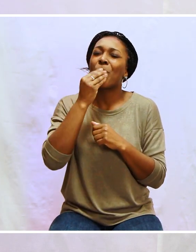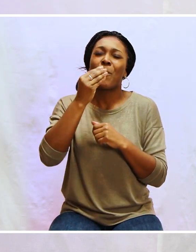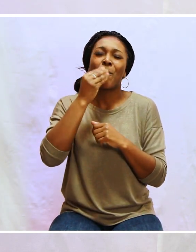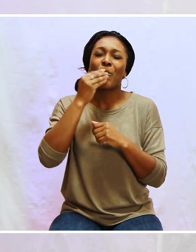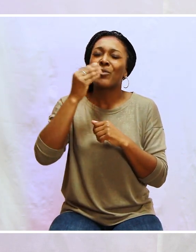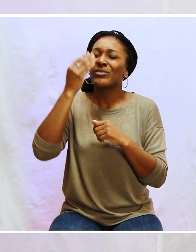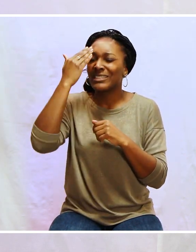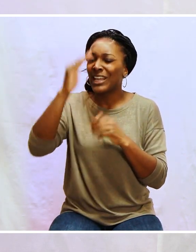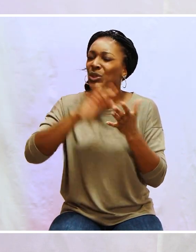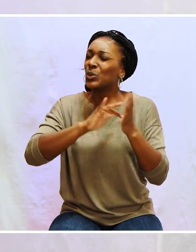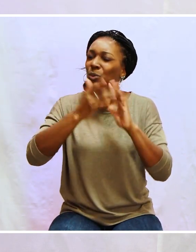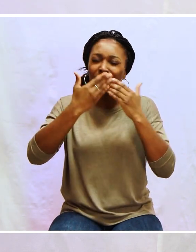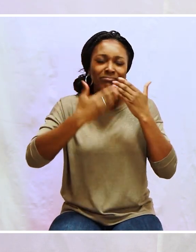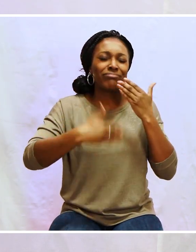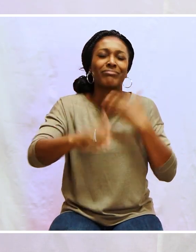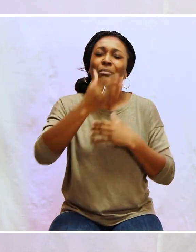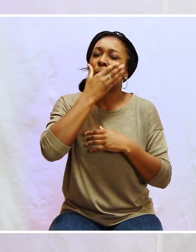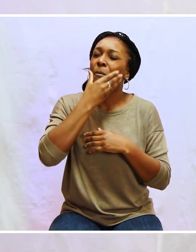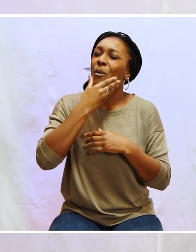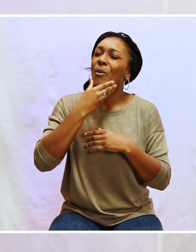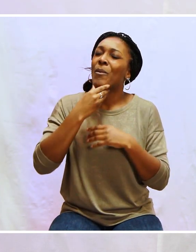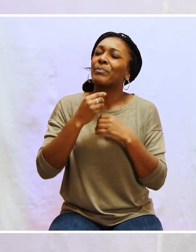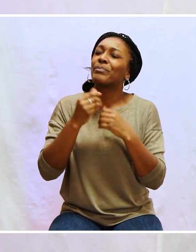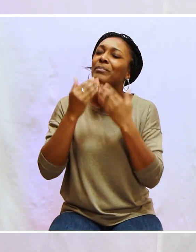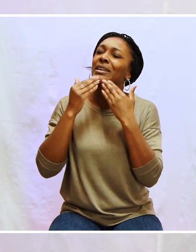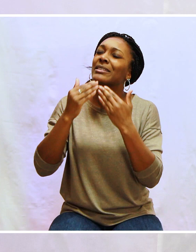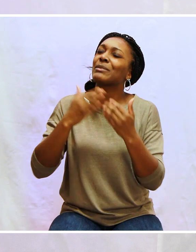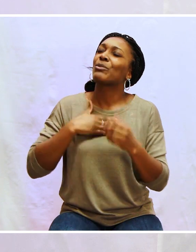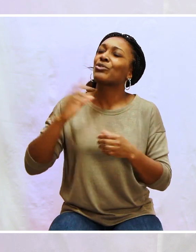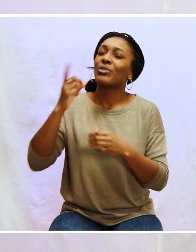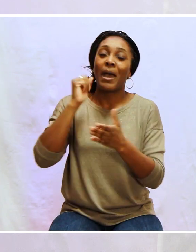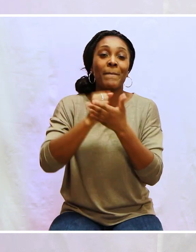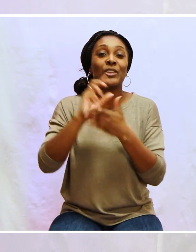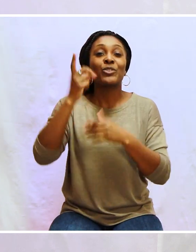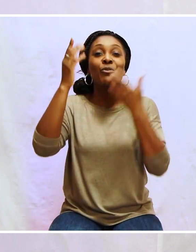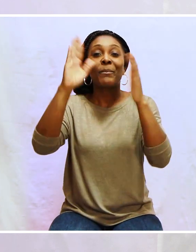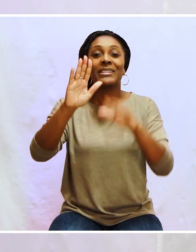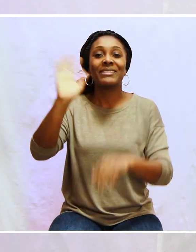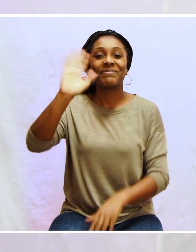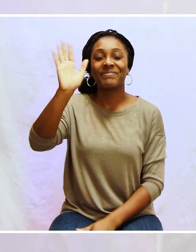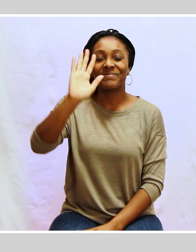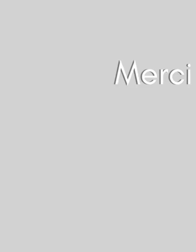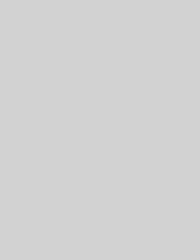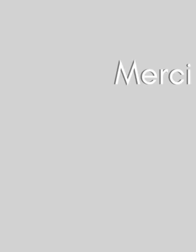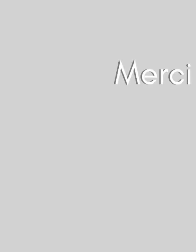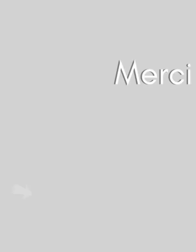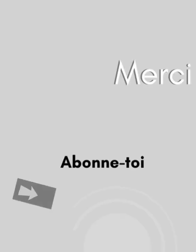temps et parfaitement. Merci, mon Dieu. Amen. Que Dieu vous bénisse. On se retrouve demain.